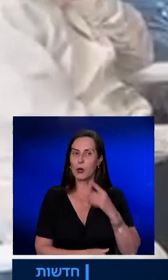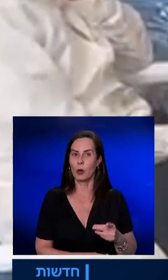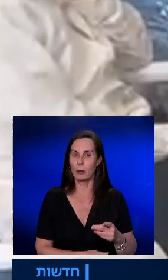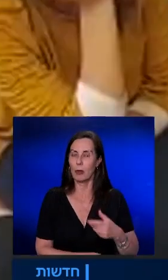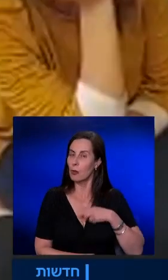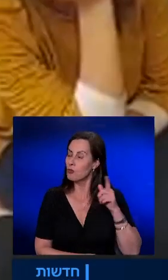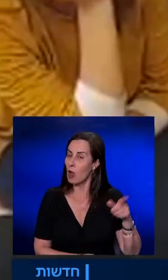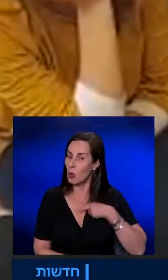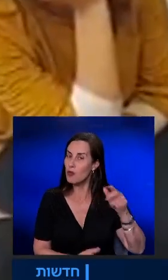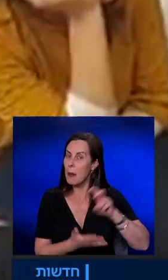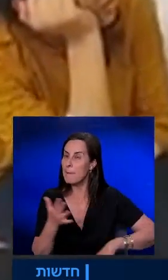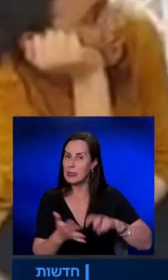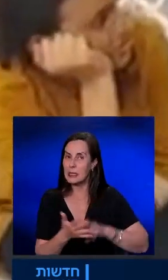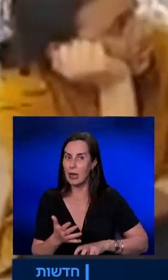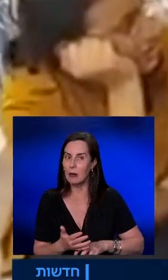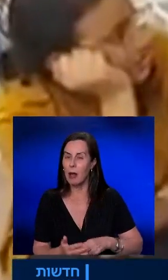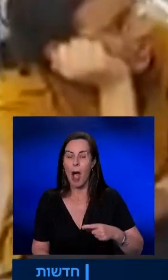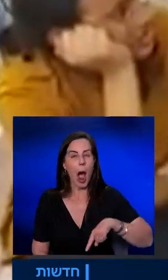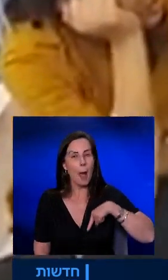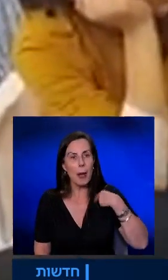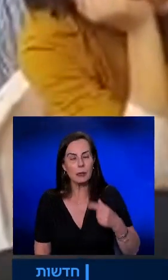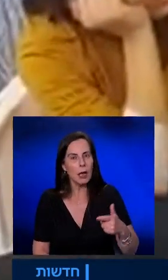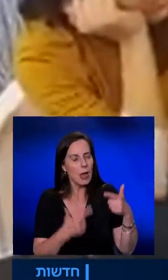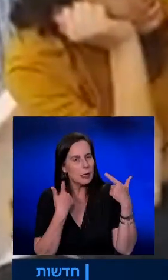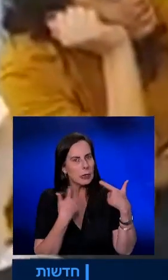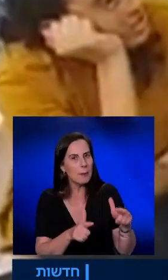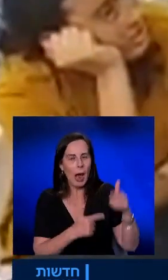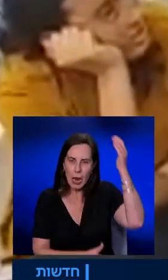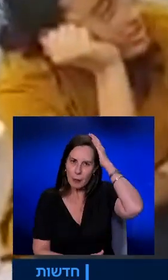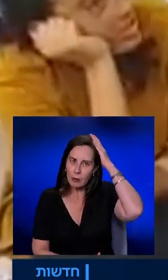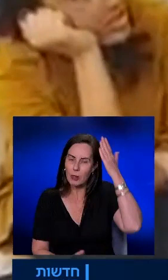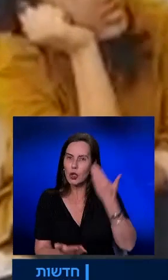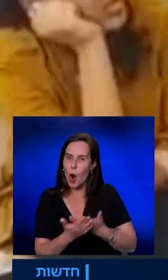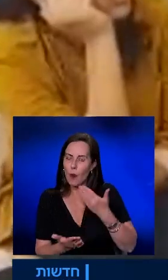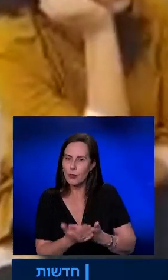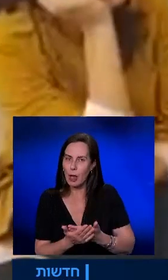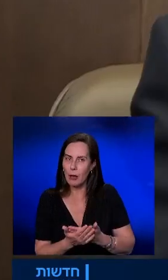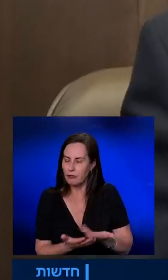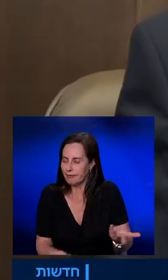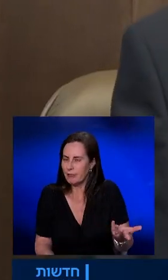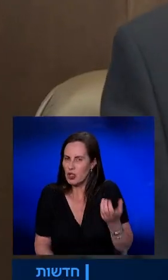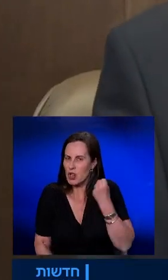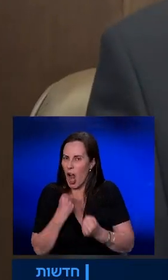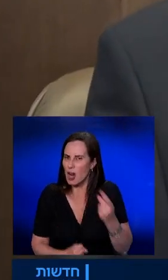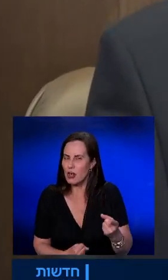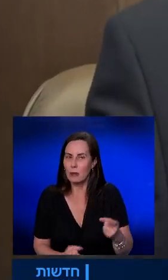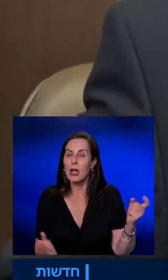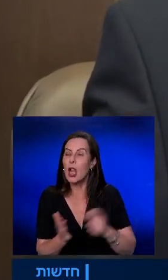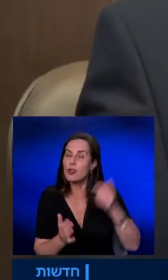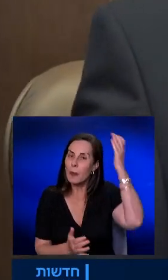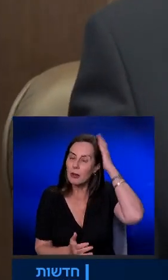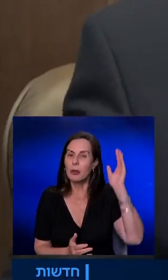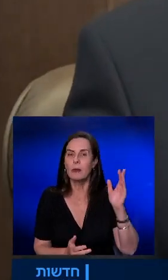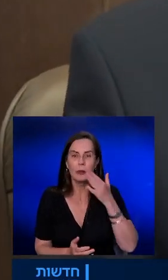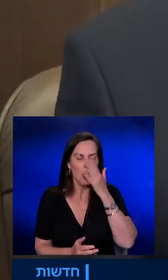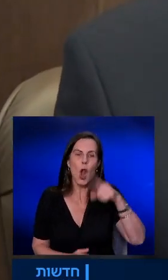בחיים, שהם בבית הכלא של העם היהודי, אנחנו משלמי המיסים. במשך דקות ארוכות הסבירה גלית גול לבנט את האובדן הכבד של המשפחה, ודרשה מבנט לעבור